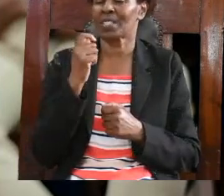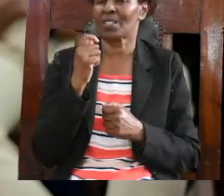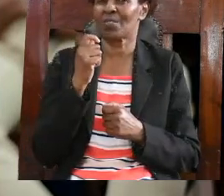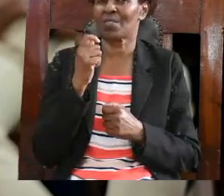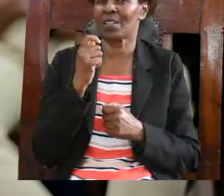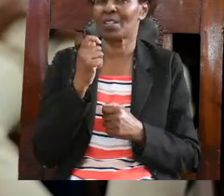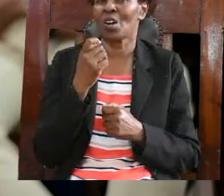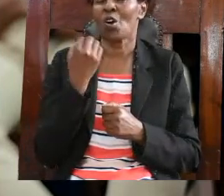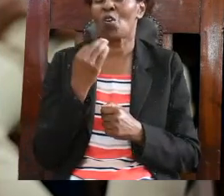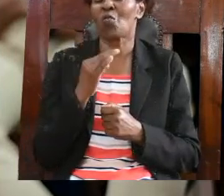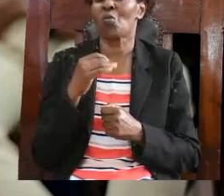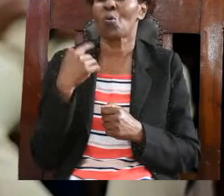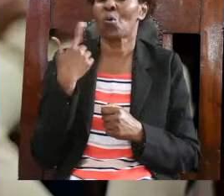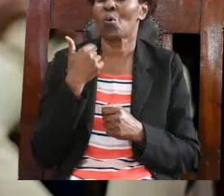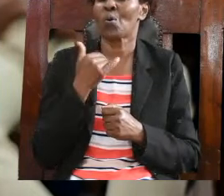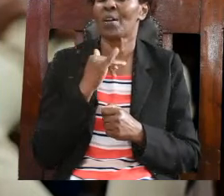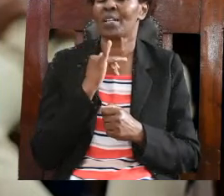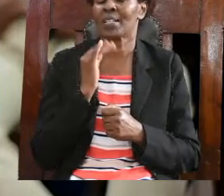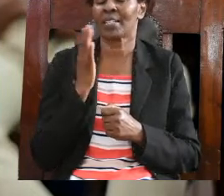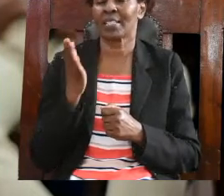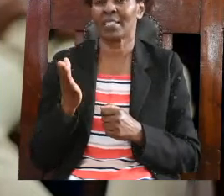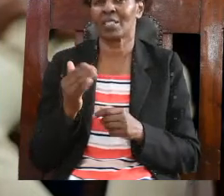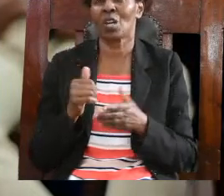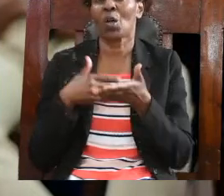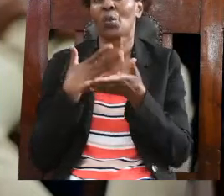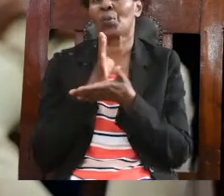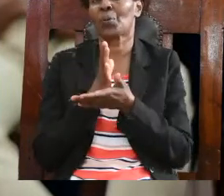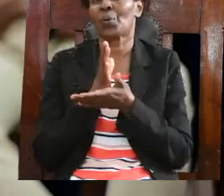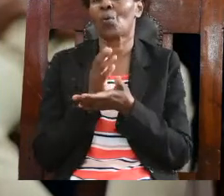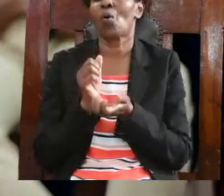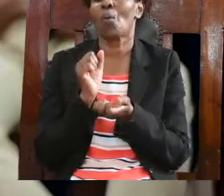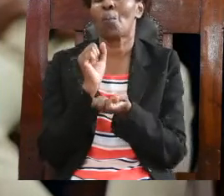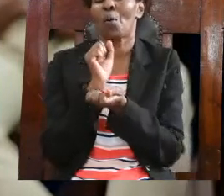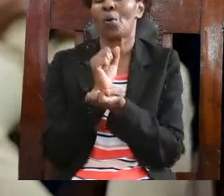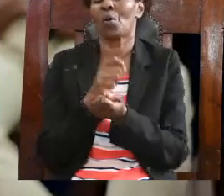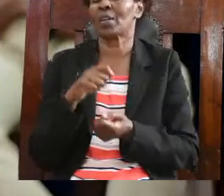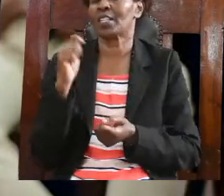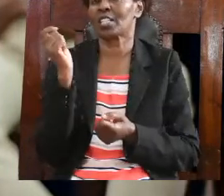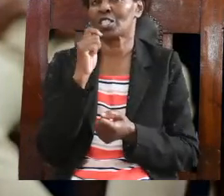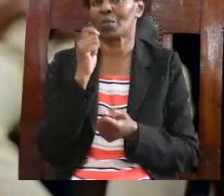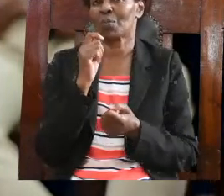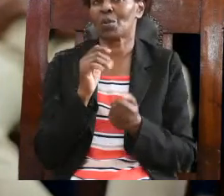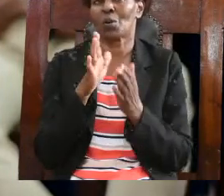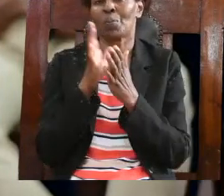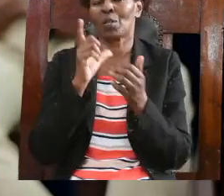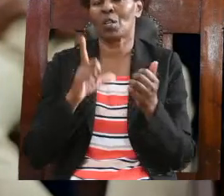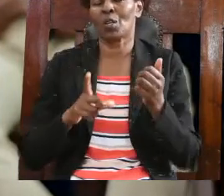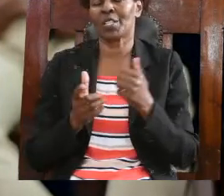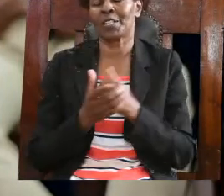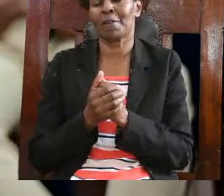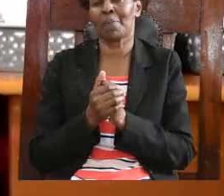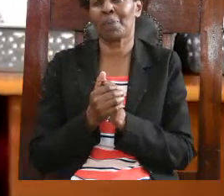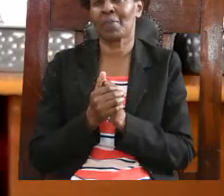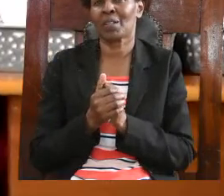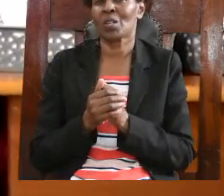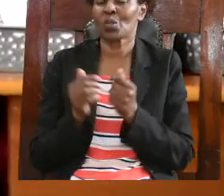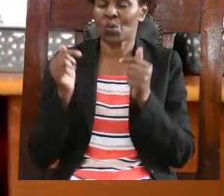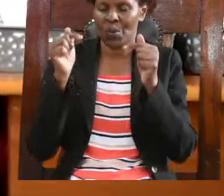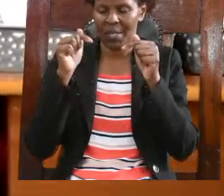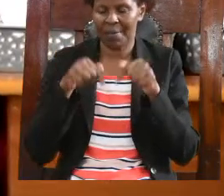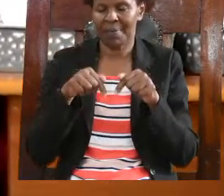zake kupitia kwa ushuhuda ambao Paulo anautoa. Praise be to God. Siku ya